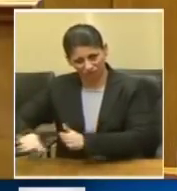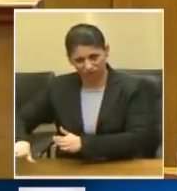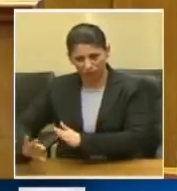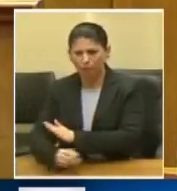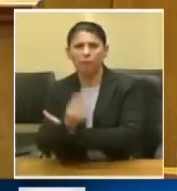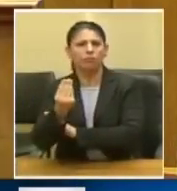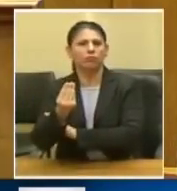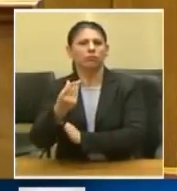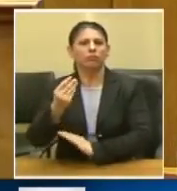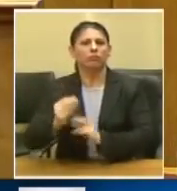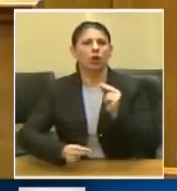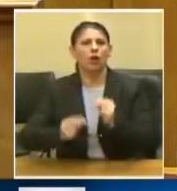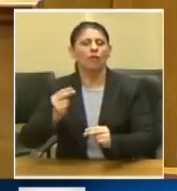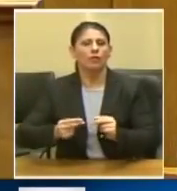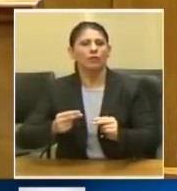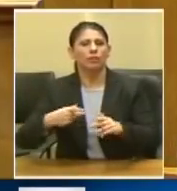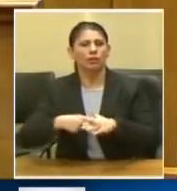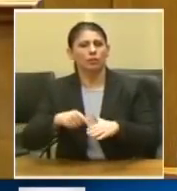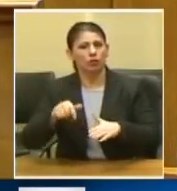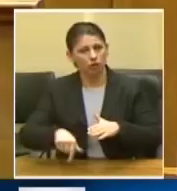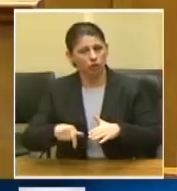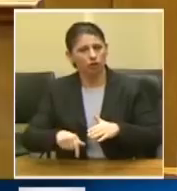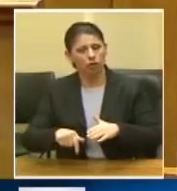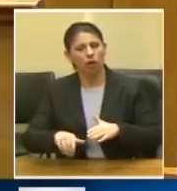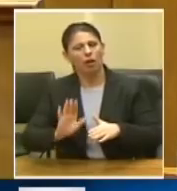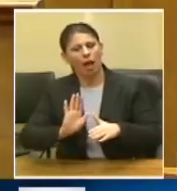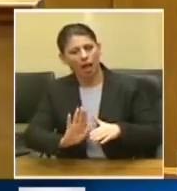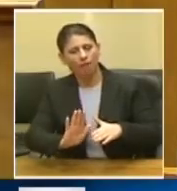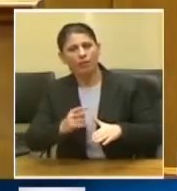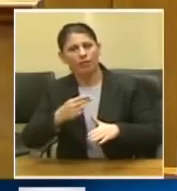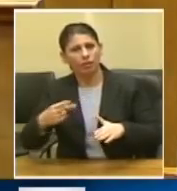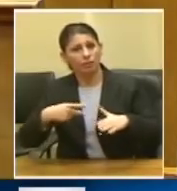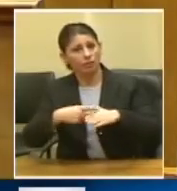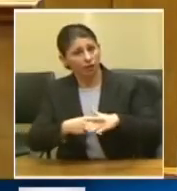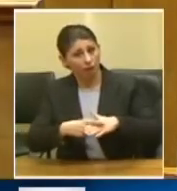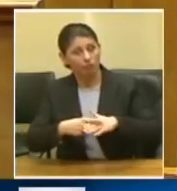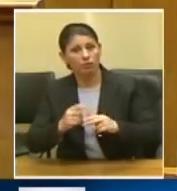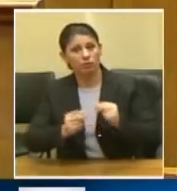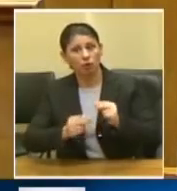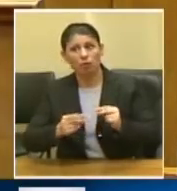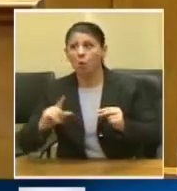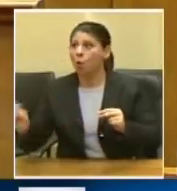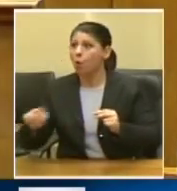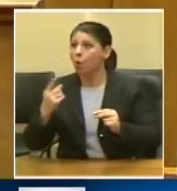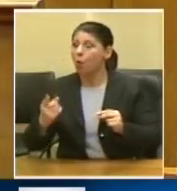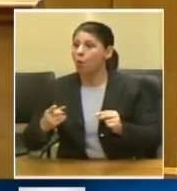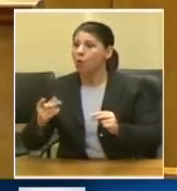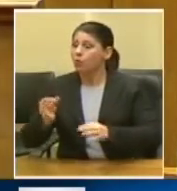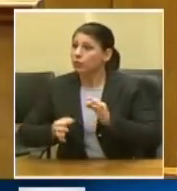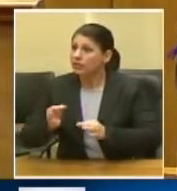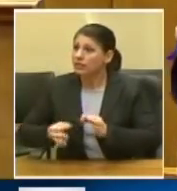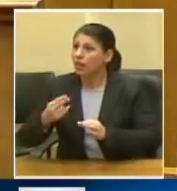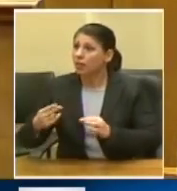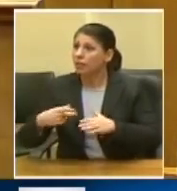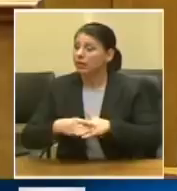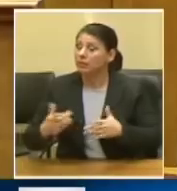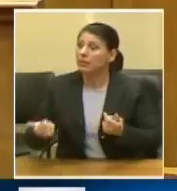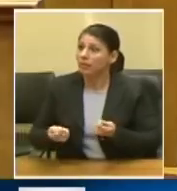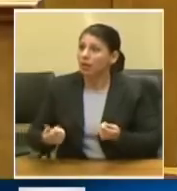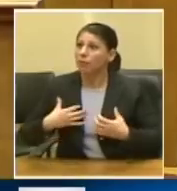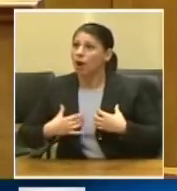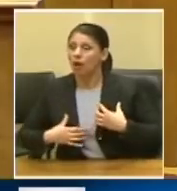Και τώρα που φούντωσε το πρόβλημα των τραπεζών και άρχισαν όλοι να λένε τι θα γίνει, πώς θα γίνει, πού είναι, πώς συνομιλεί, πάρτε να δείτε τις ημερομηνίες